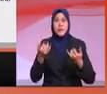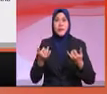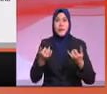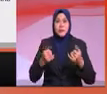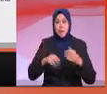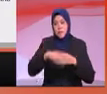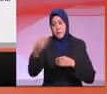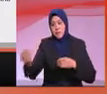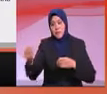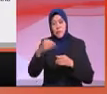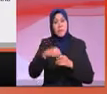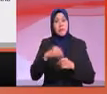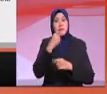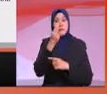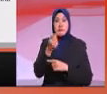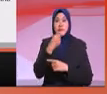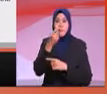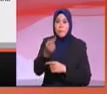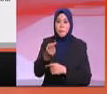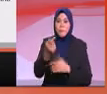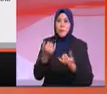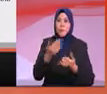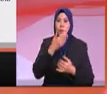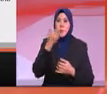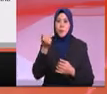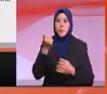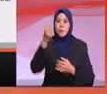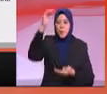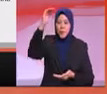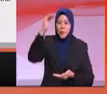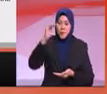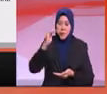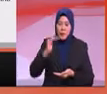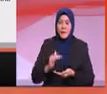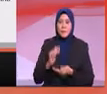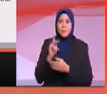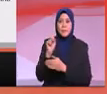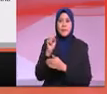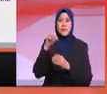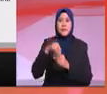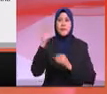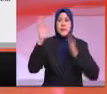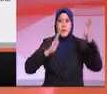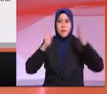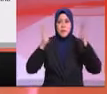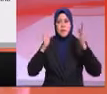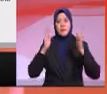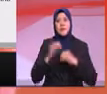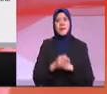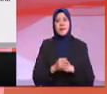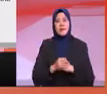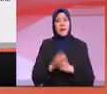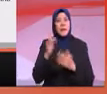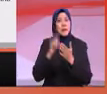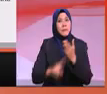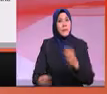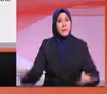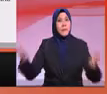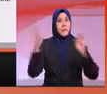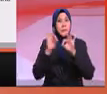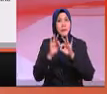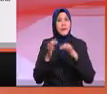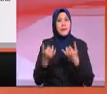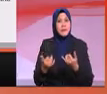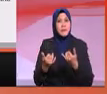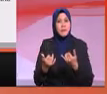control strategies have also been shown as effective tool to reduce cases in Malaysia during the second wave. Dan apa yang penting ialah kita